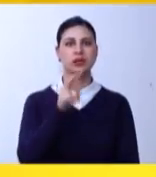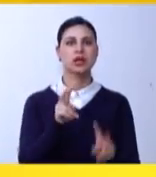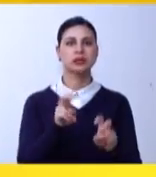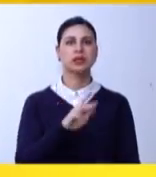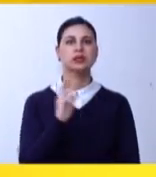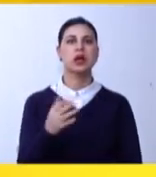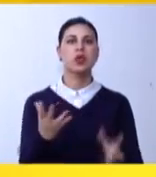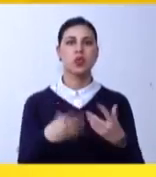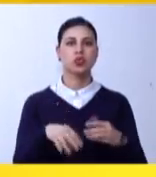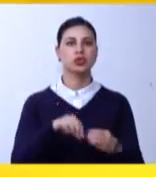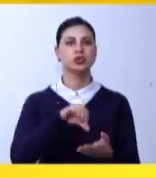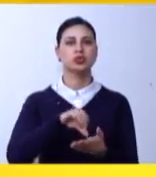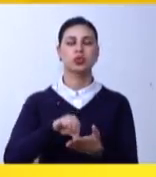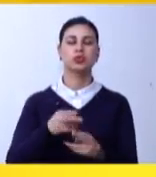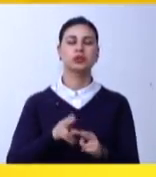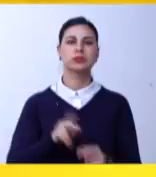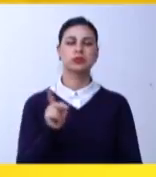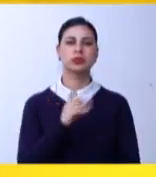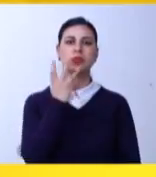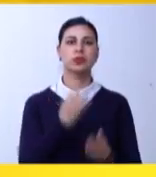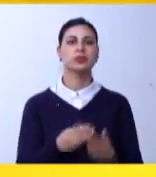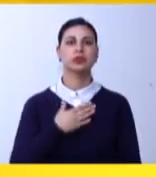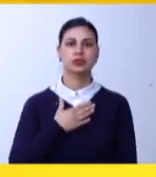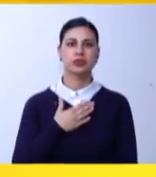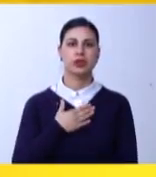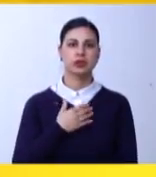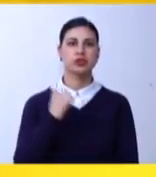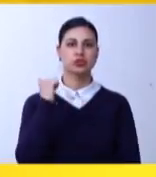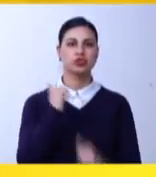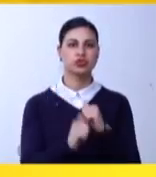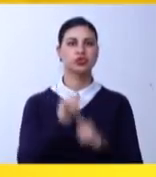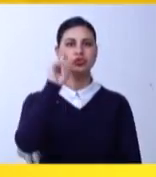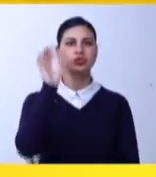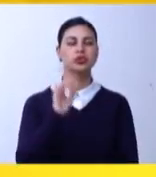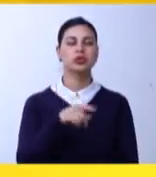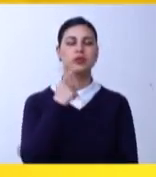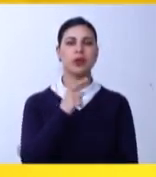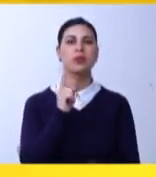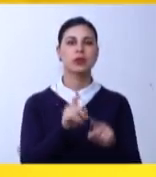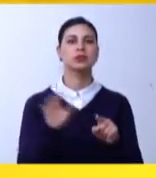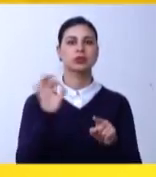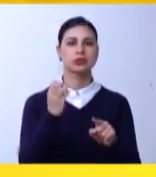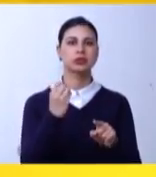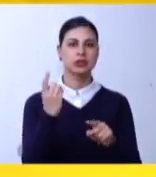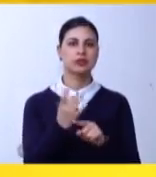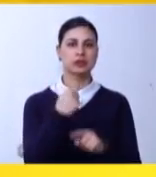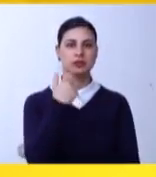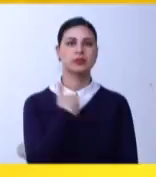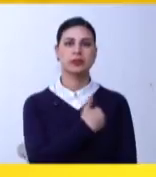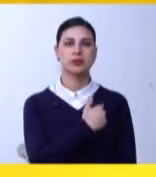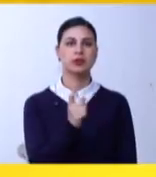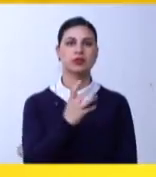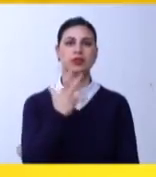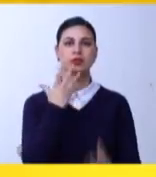და ოჯახის როლზე, იმიტომ რომ ჩვენ ხშირად გვითხოვთ ამის შესახებ, სიამოვნებით კიდევ ერთხელ გეტყვით, რომ